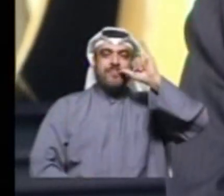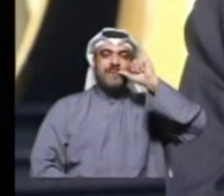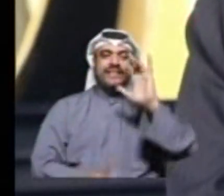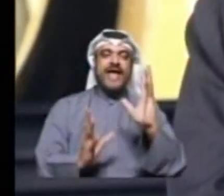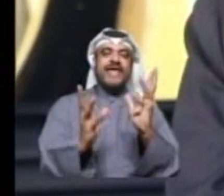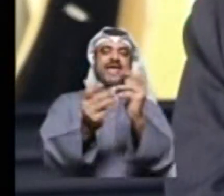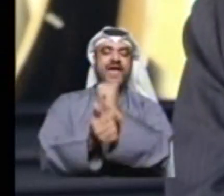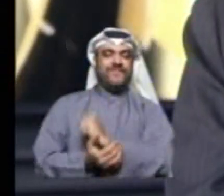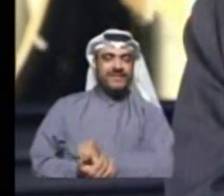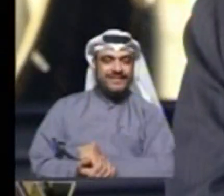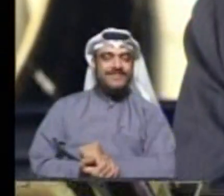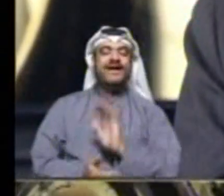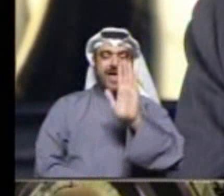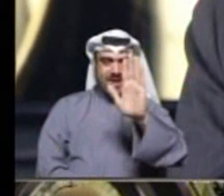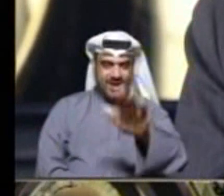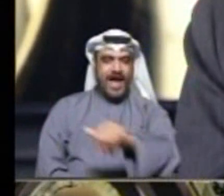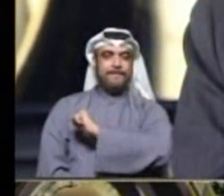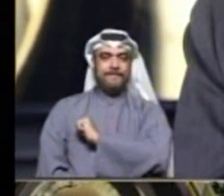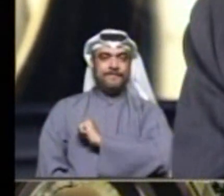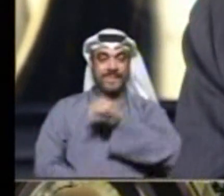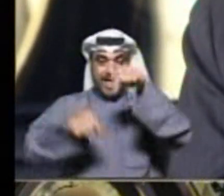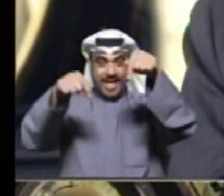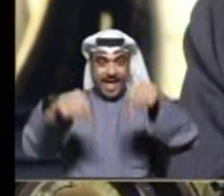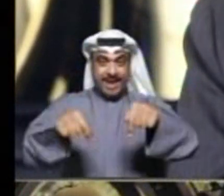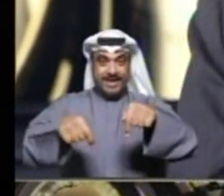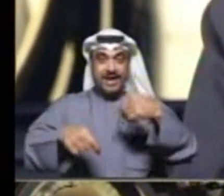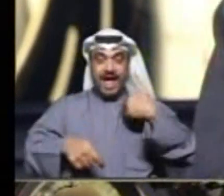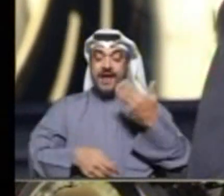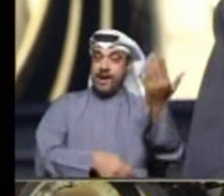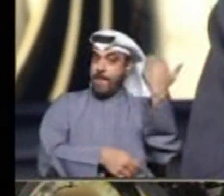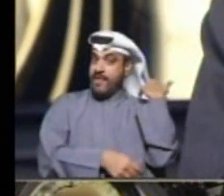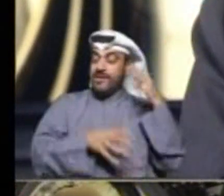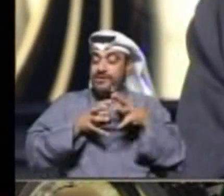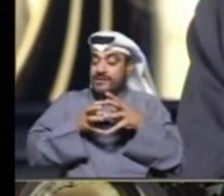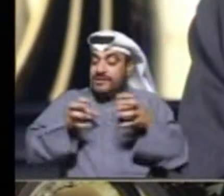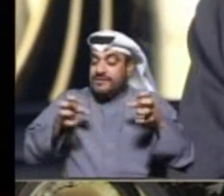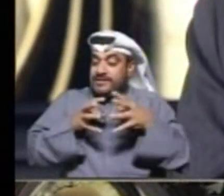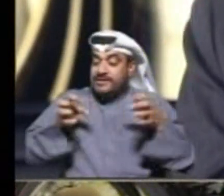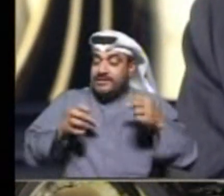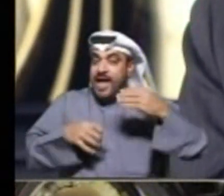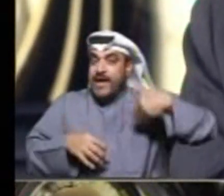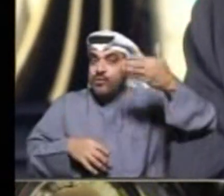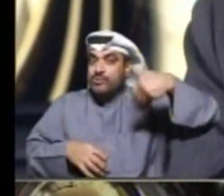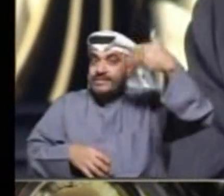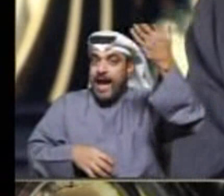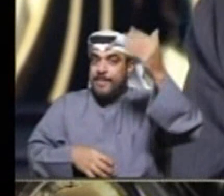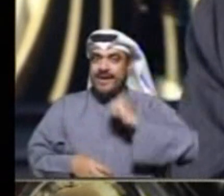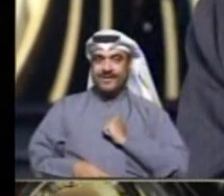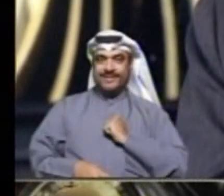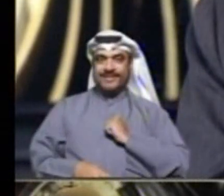كتابه 1984، نحن في الحاضر نمتلك الماضي، وبالتالي نحلل الماضي رؤية المستقبل. طبعا